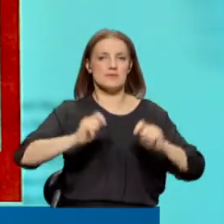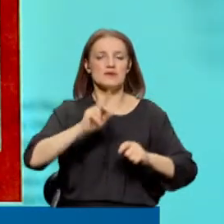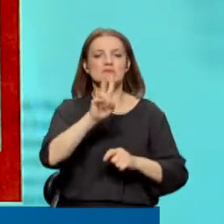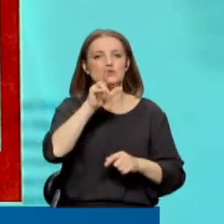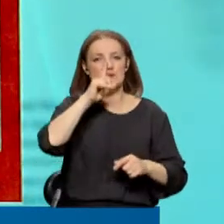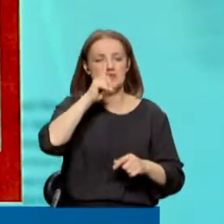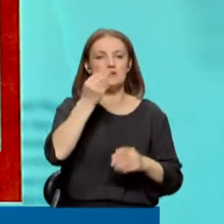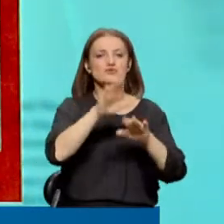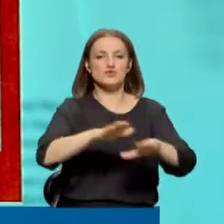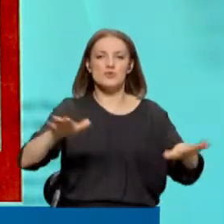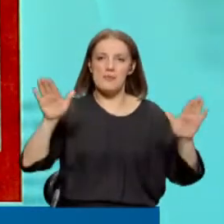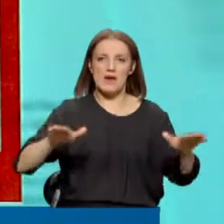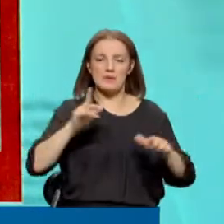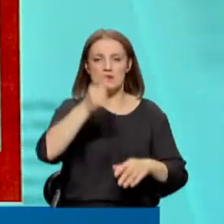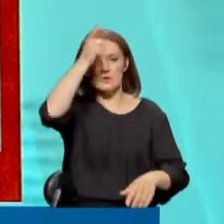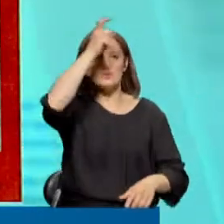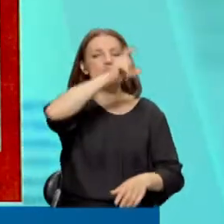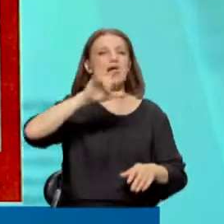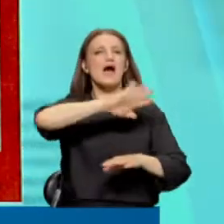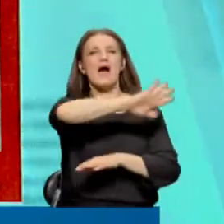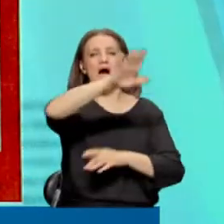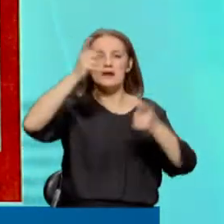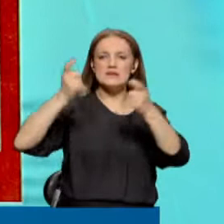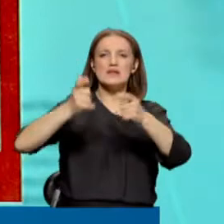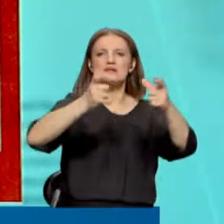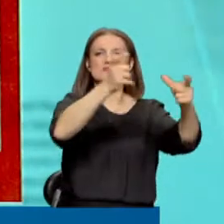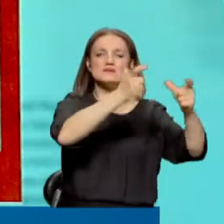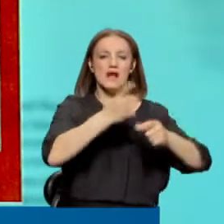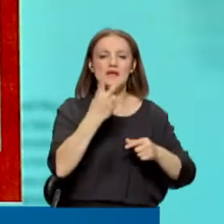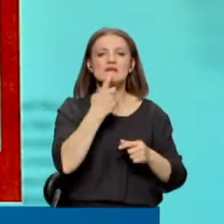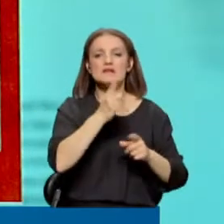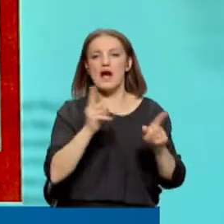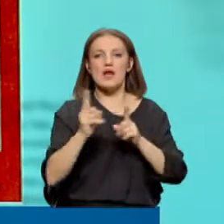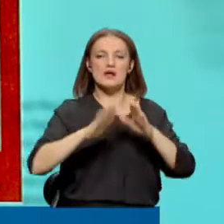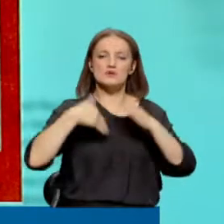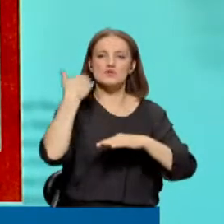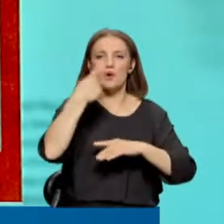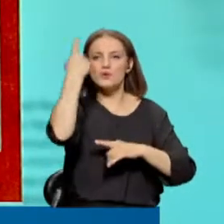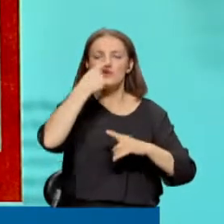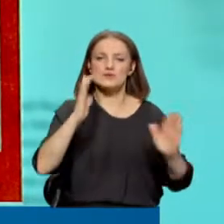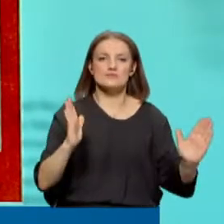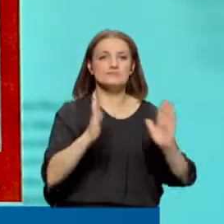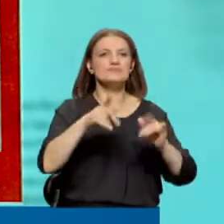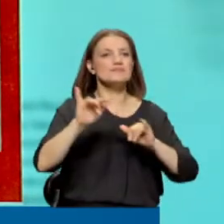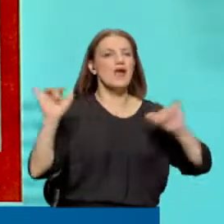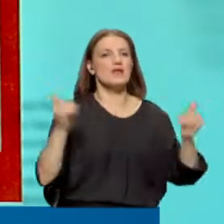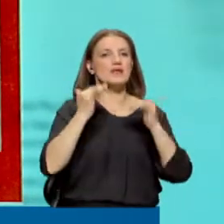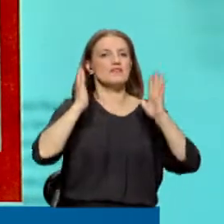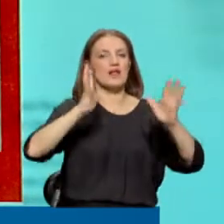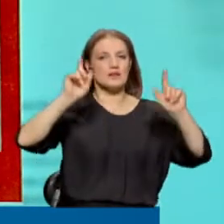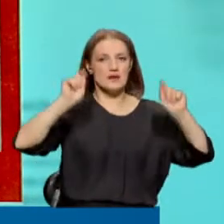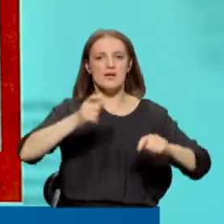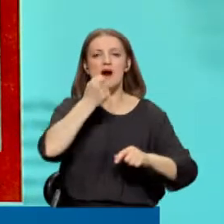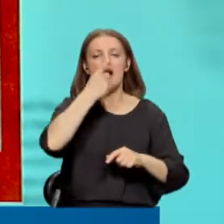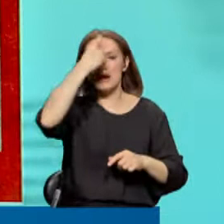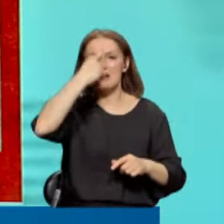Ulusal Egemenlik ve Çocuk Bayramı Türkiye'nin her yerinde 2 yıl aradan sonra yüz yüze etkinliklerle kutlandı. Ankara'daki